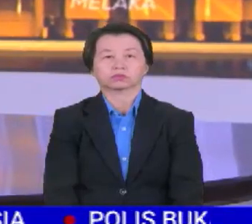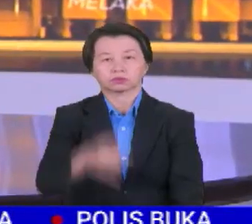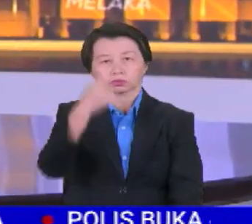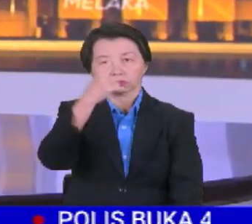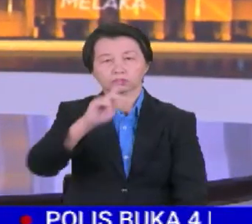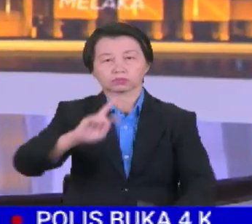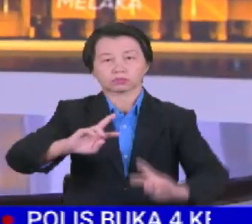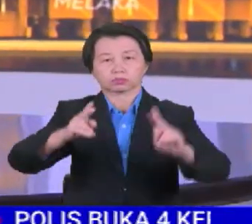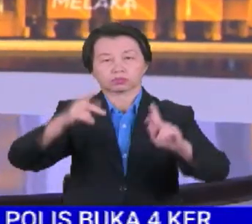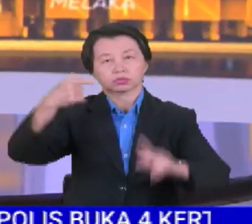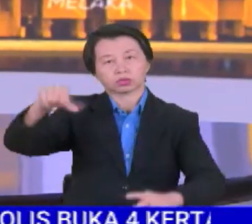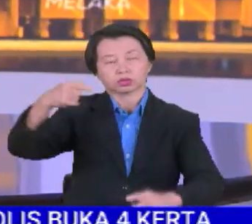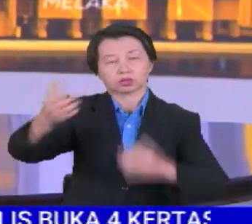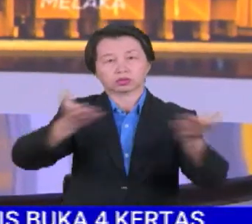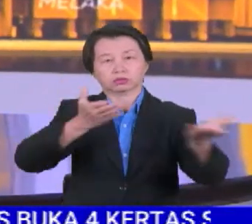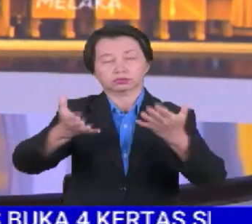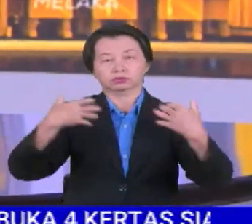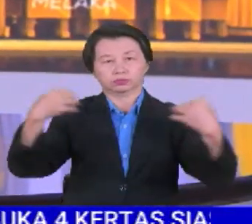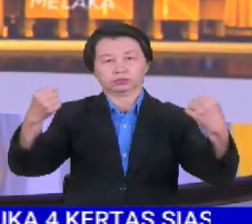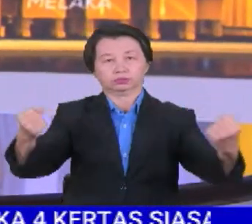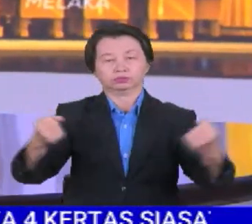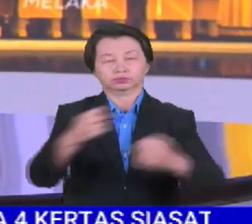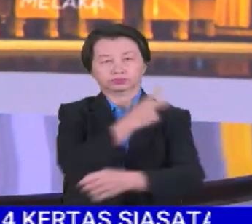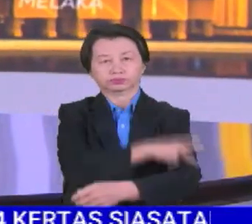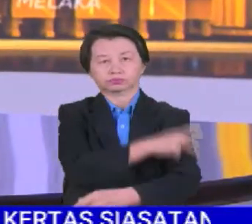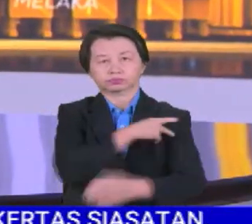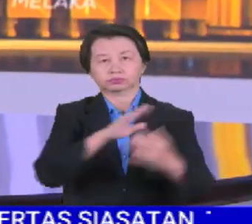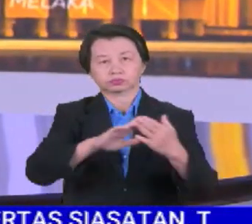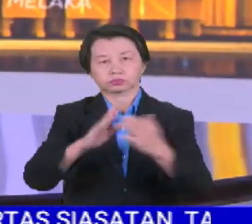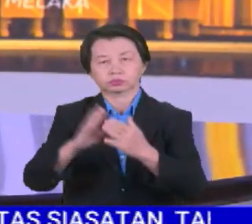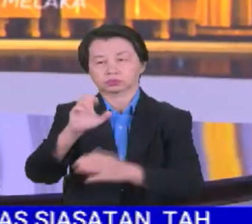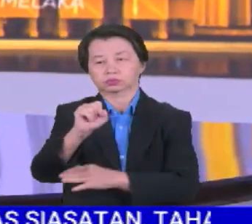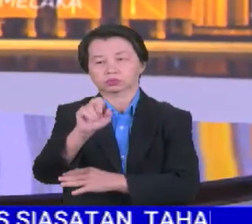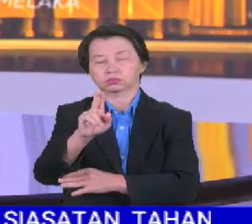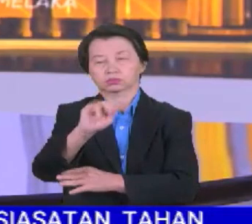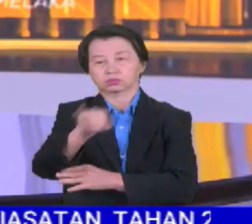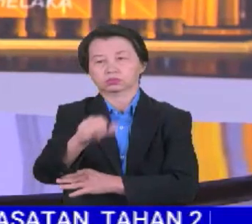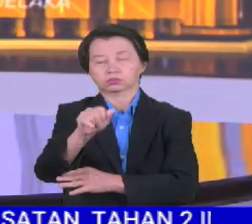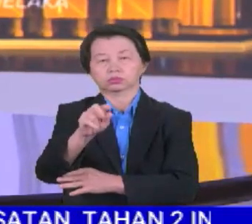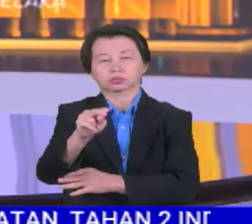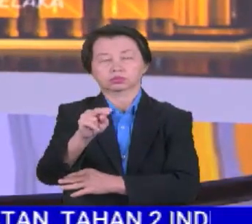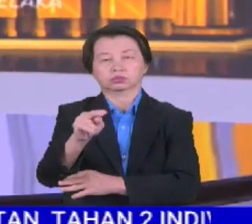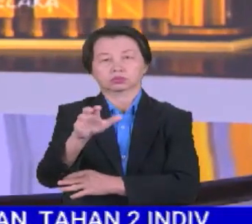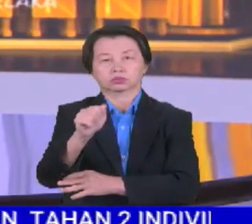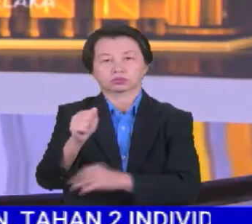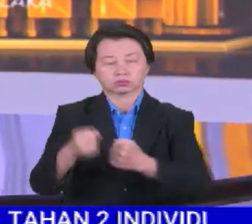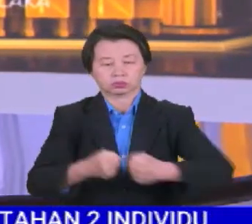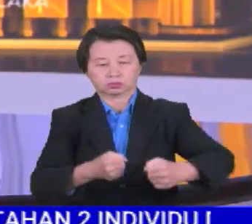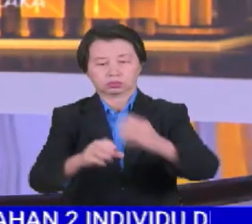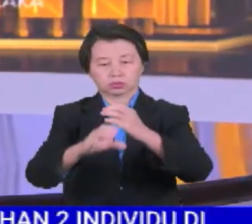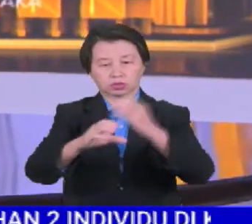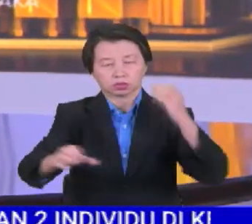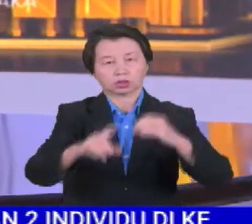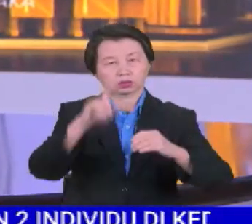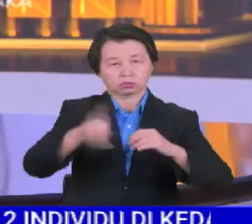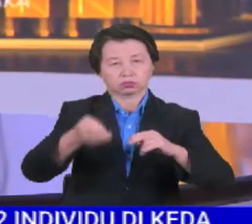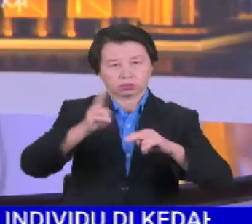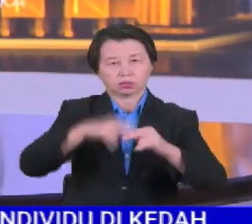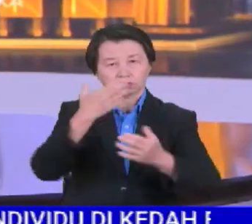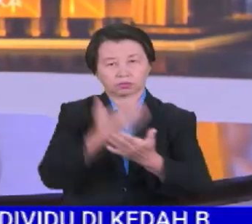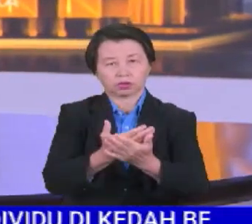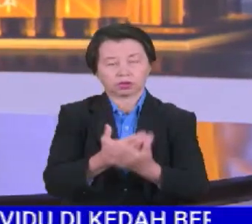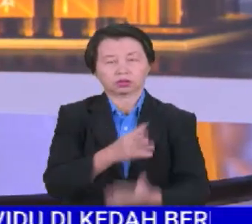Bagi meningkatkan kualiti perkhidmatan kesihatan, klinik komuniti Saujana utama di Sungai Buloh perlu penambahbaikan. Akui